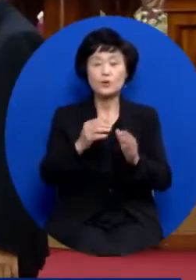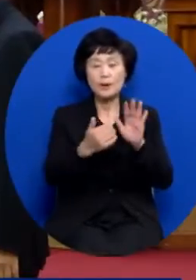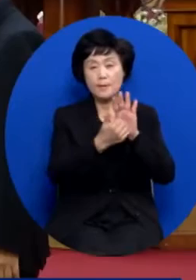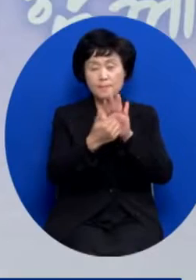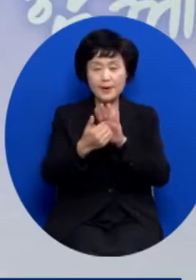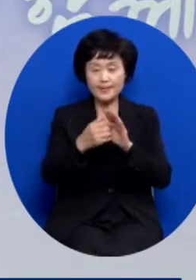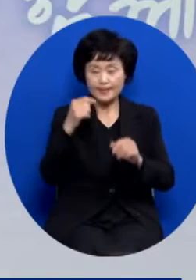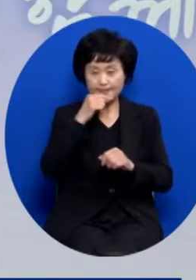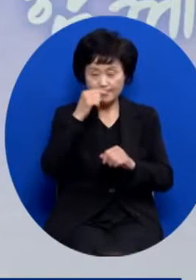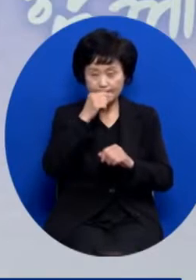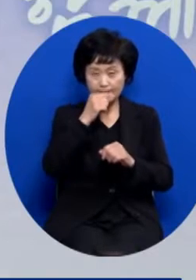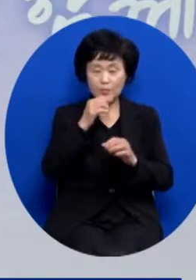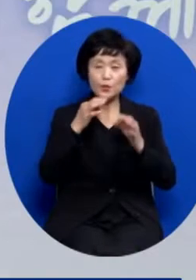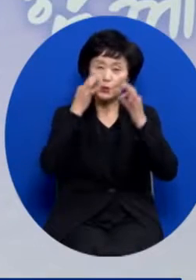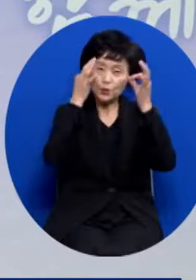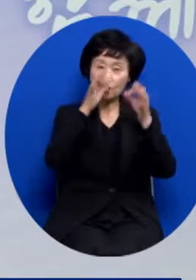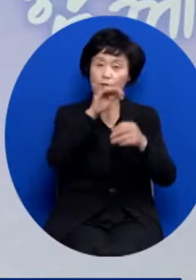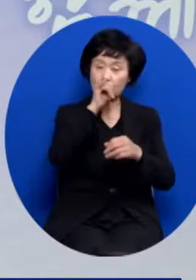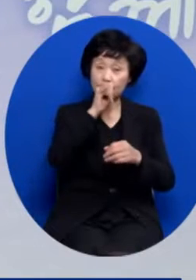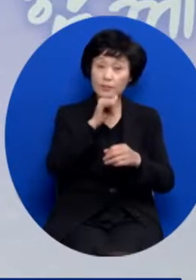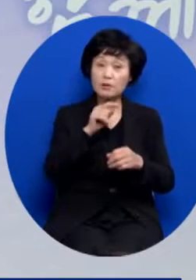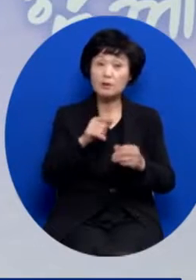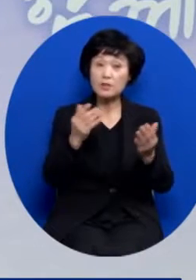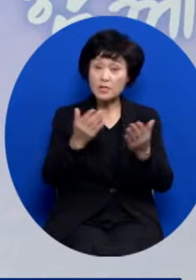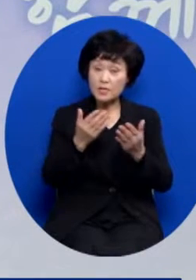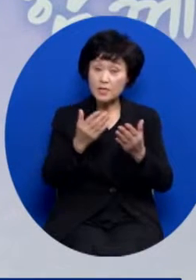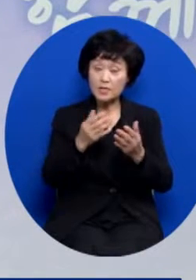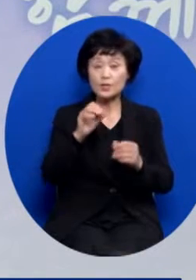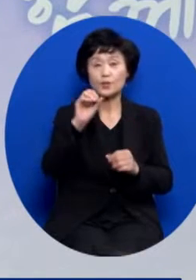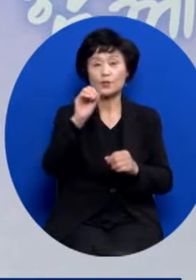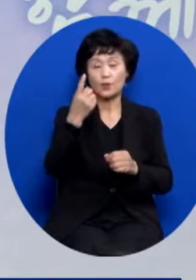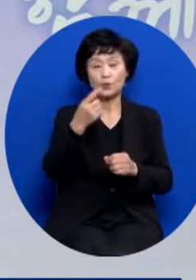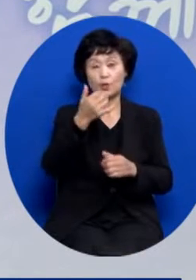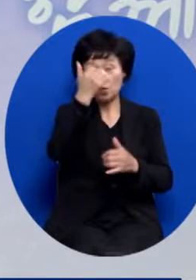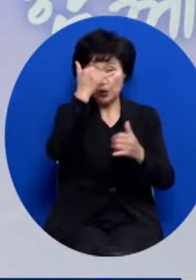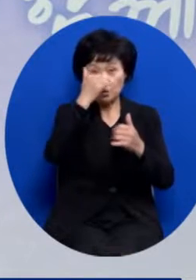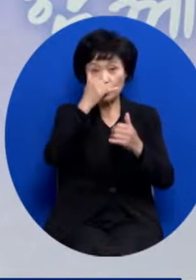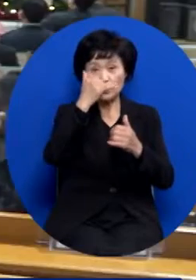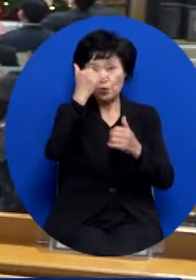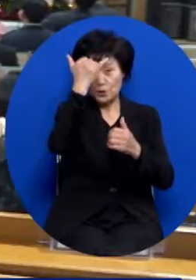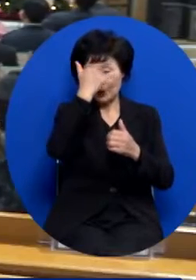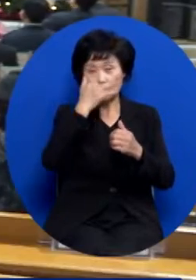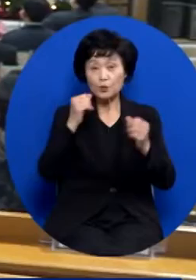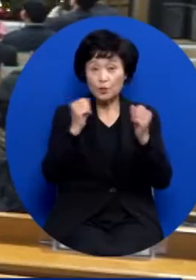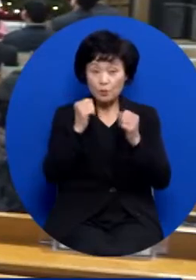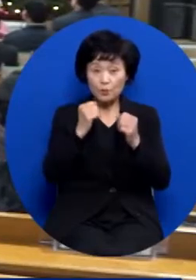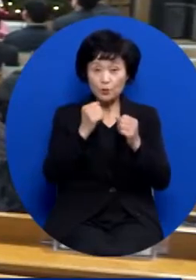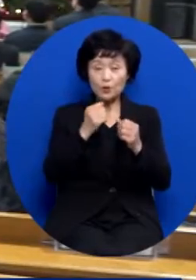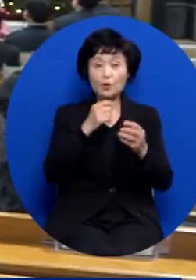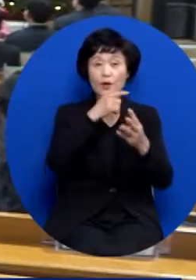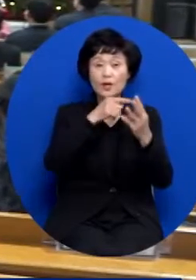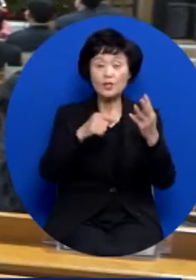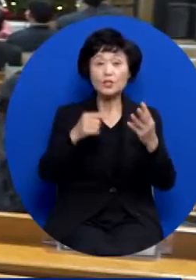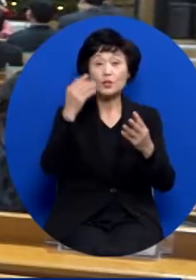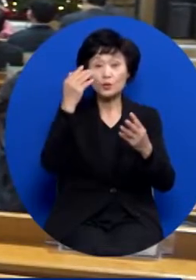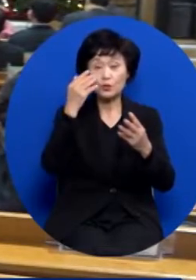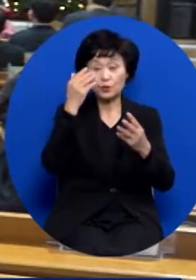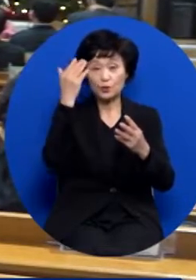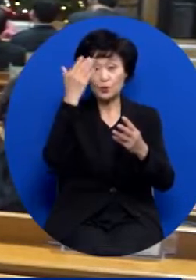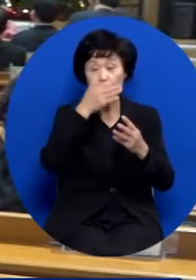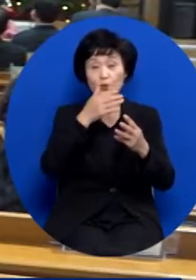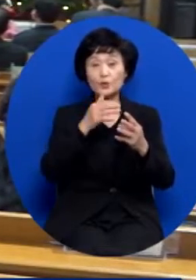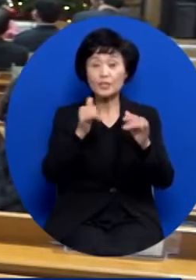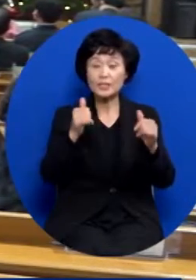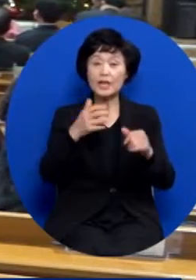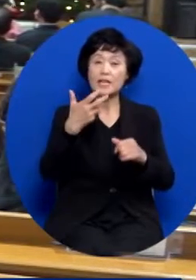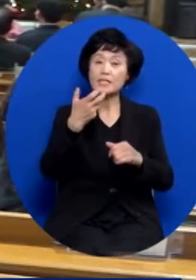최선을 다했습니다. 특별히 그 일들로 인하여서 충청북도와 청주시가 이렇게